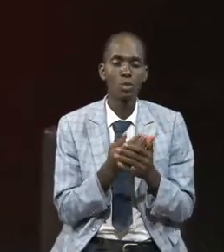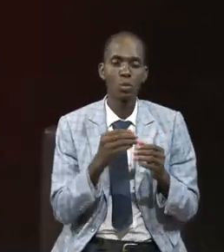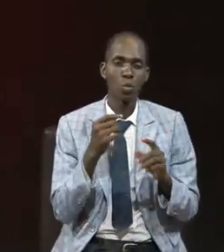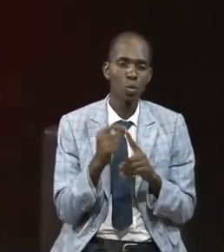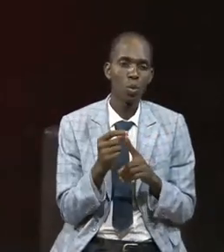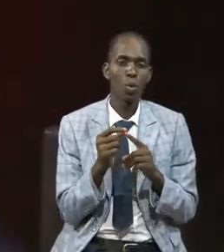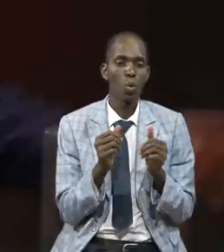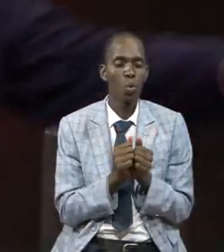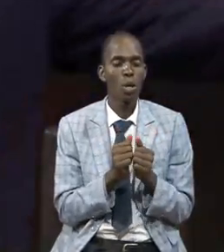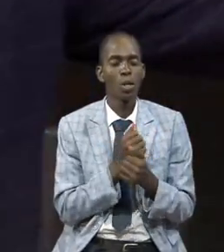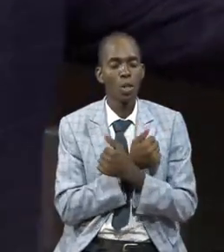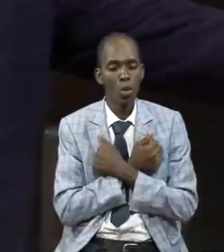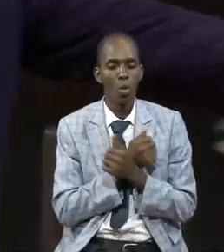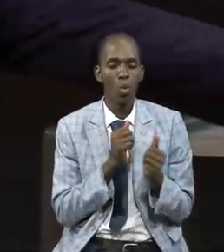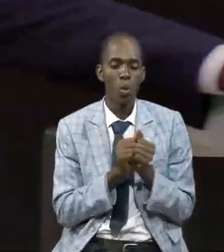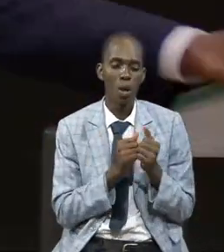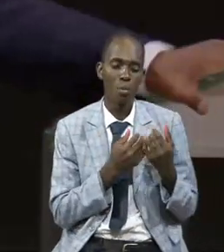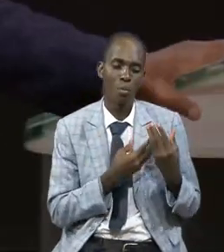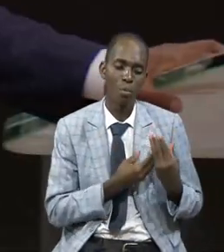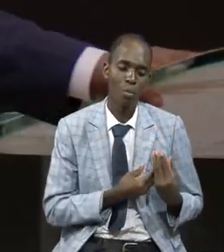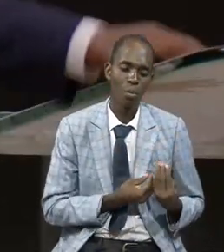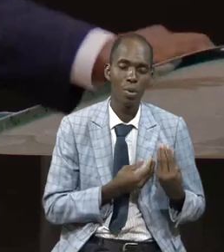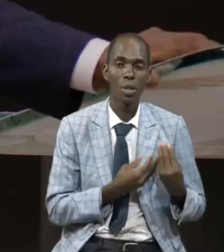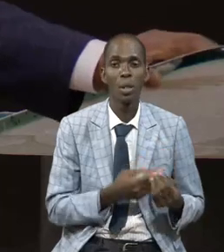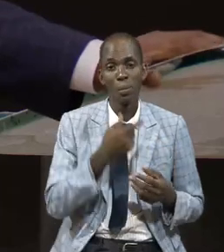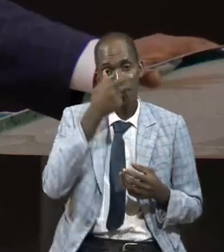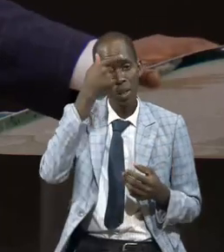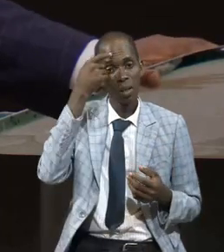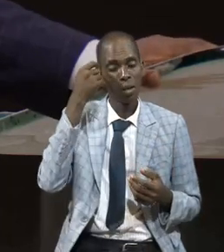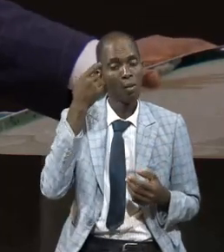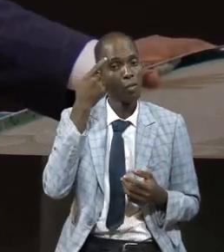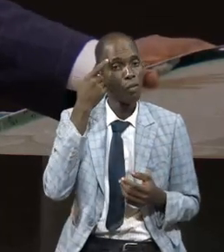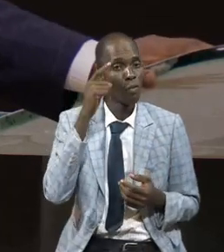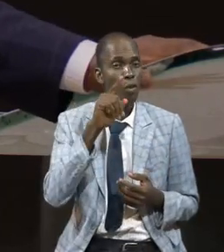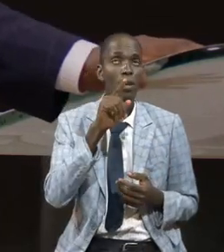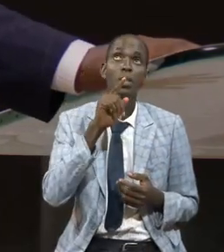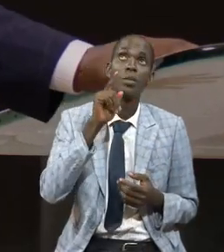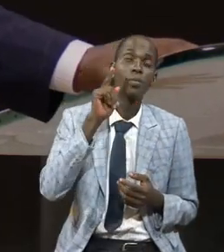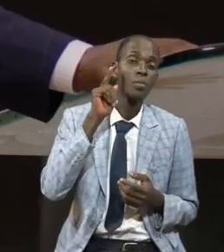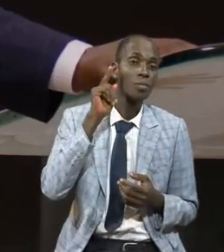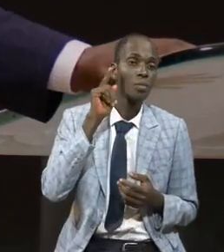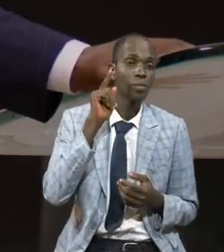Alors, tenez la saine doctrine avec amour, avec tendresse.